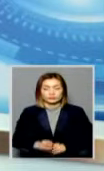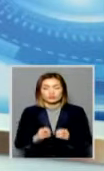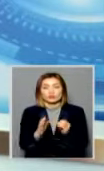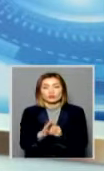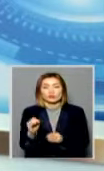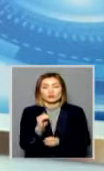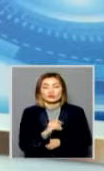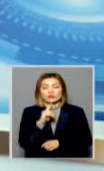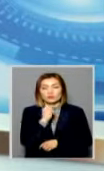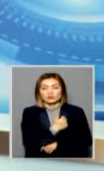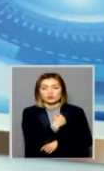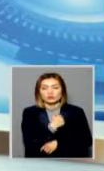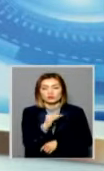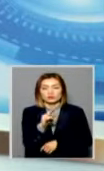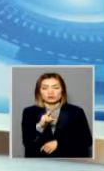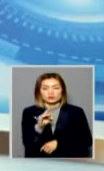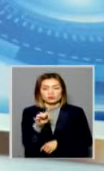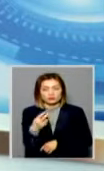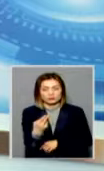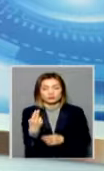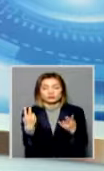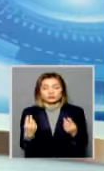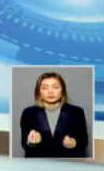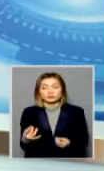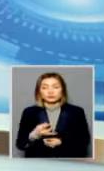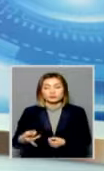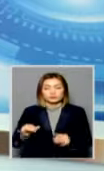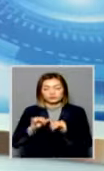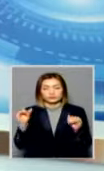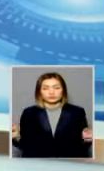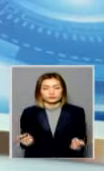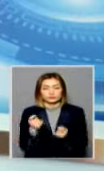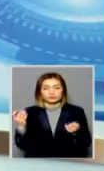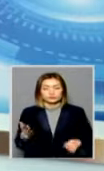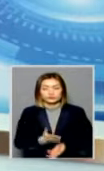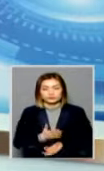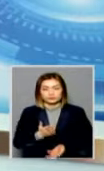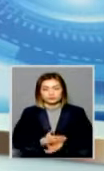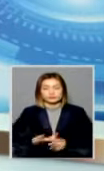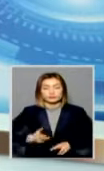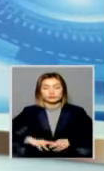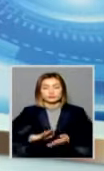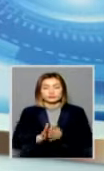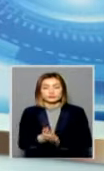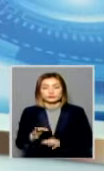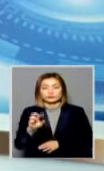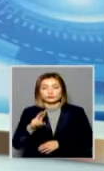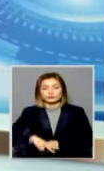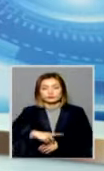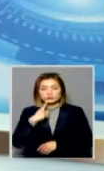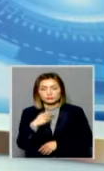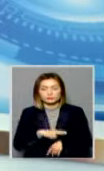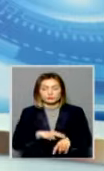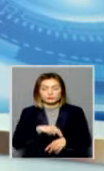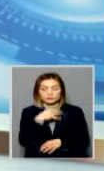15-ші ақпан жауынгер интернационалистер күні. Айтулы дата өңірде кең көлемде аталып өтілуде. Осындай шаралардың бірі облыстық төтенше